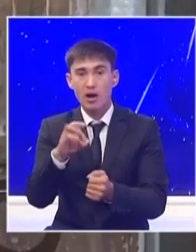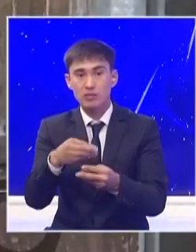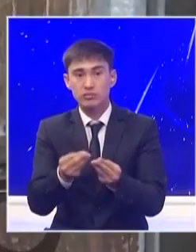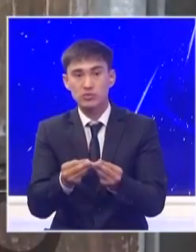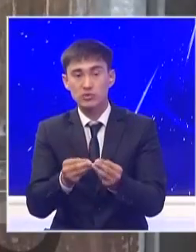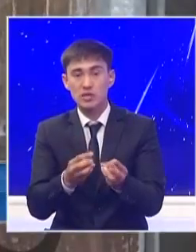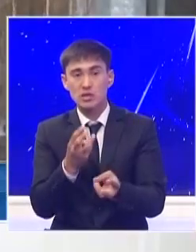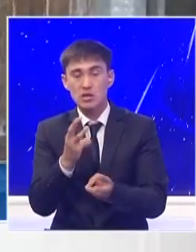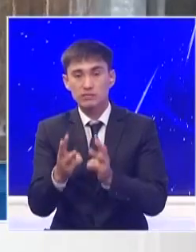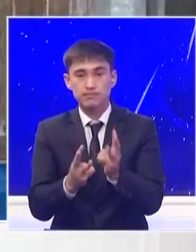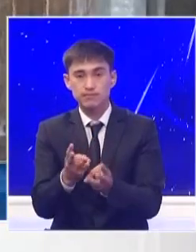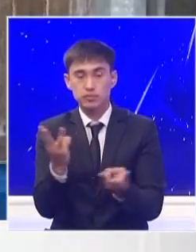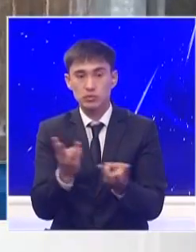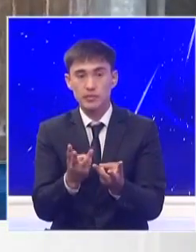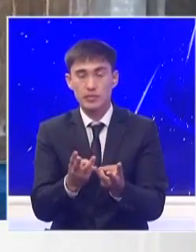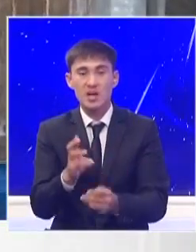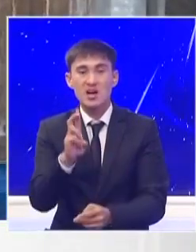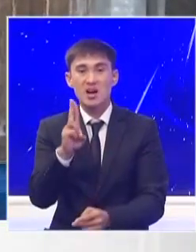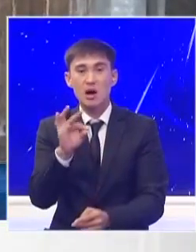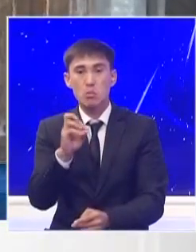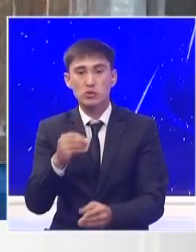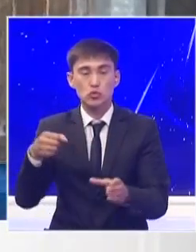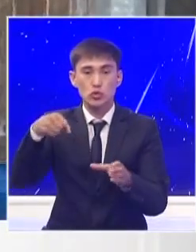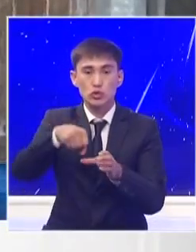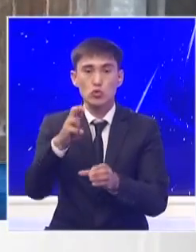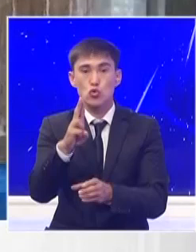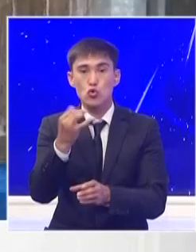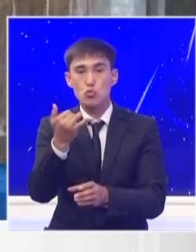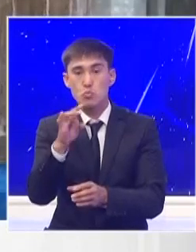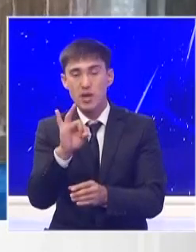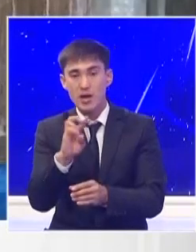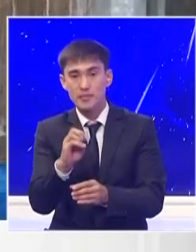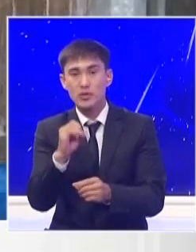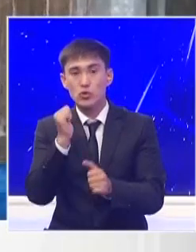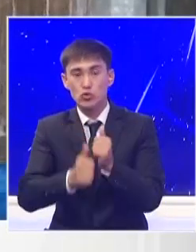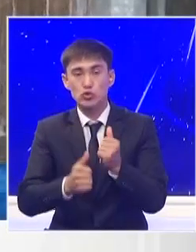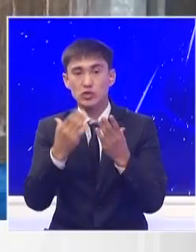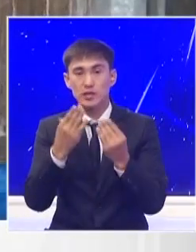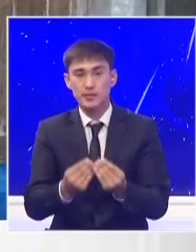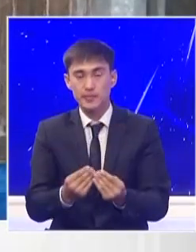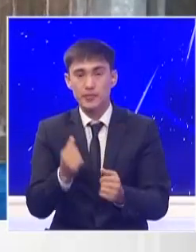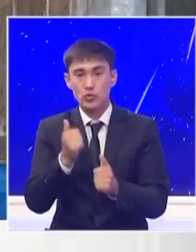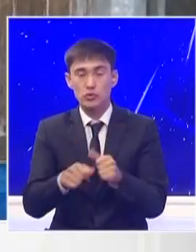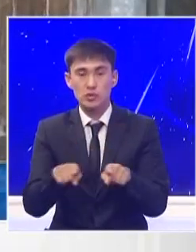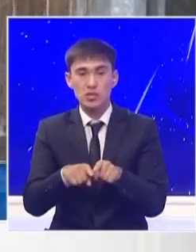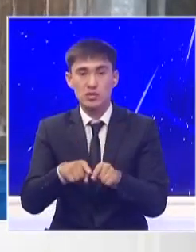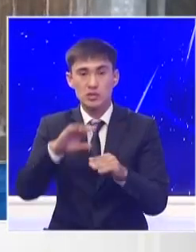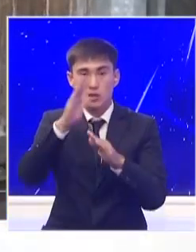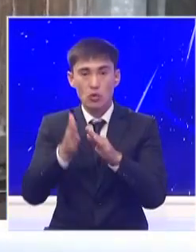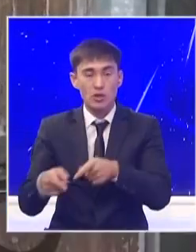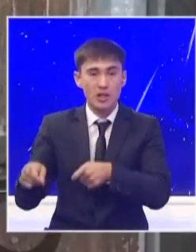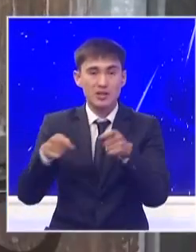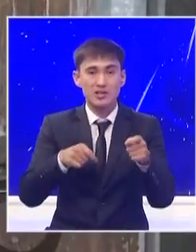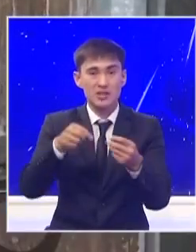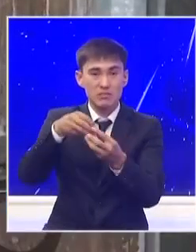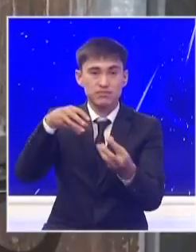Бұл қымыз құйылатын ыдыс күбі. Бұл күбі күн сайын осылай таудан әкелінген қарағайдың